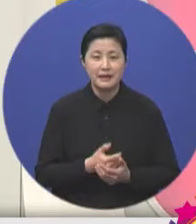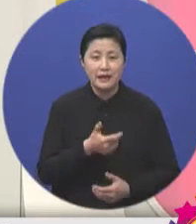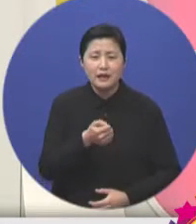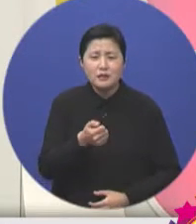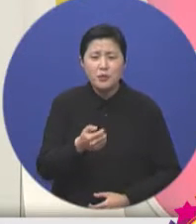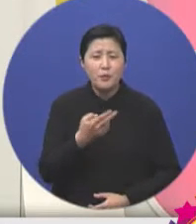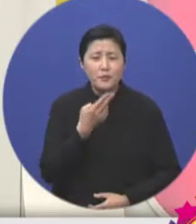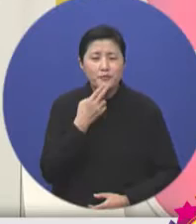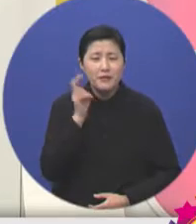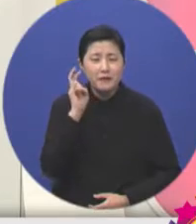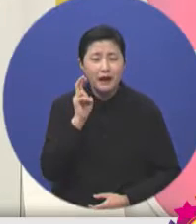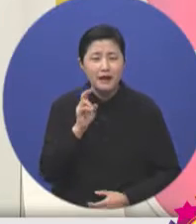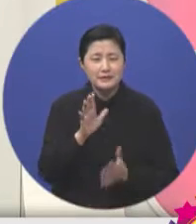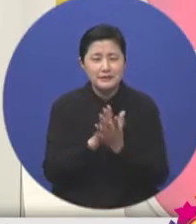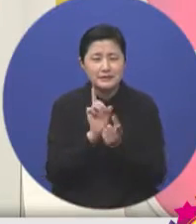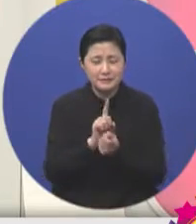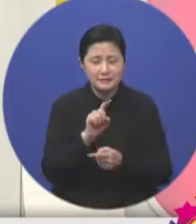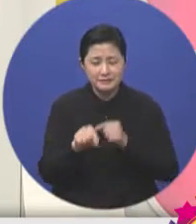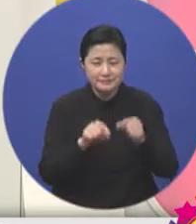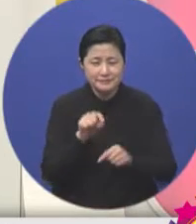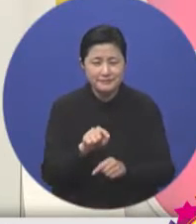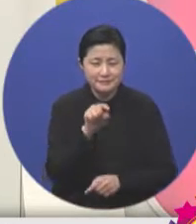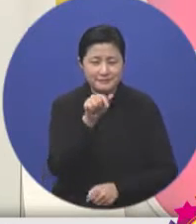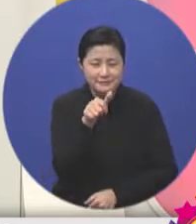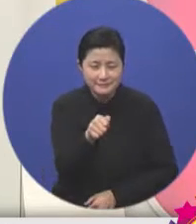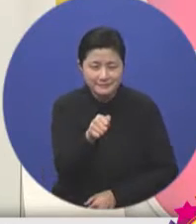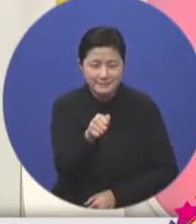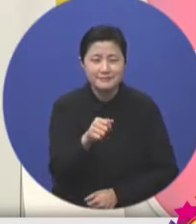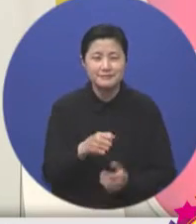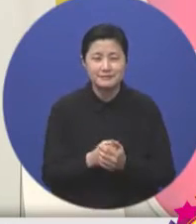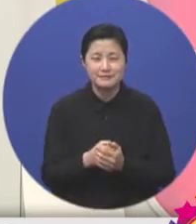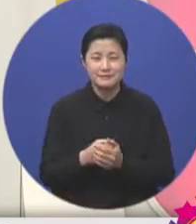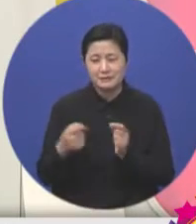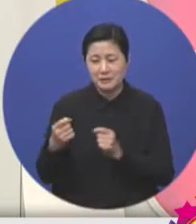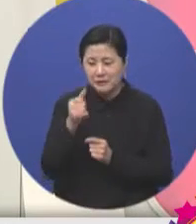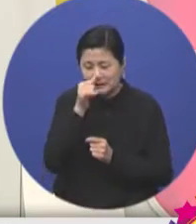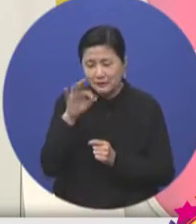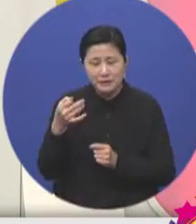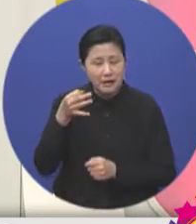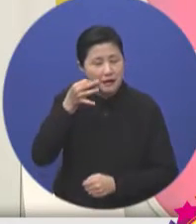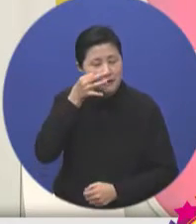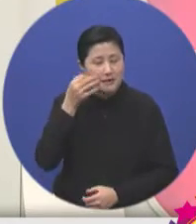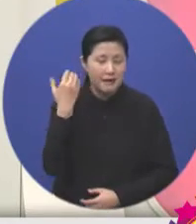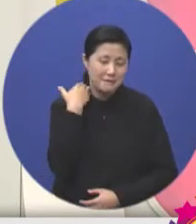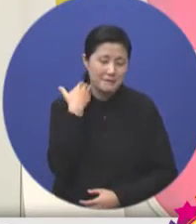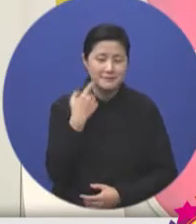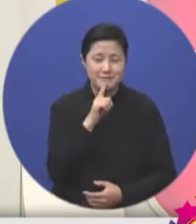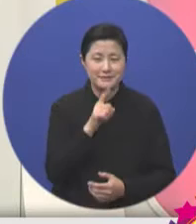없으신가 봐요. 끌어가셨어. 급하니까 옆에 있어도 안 보여요. 그래, 그래.